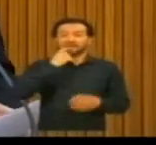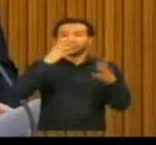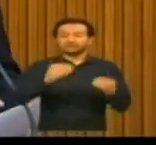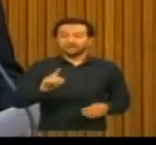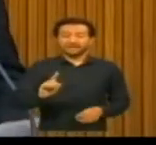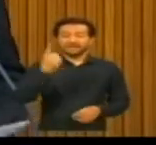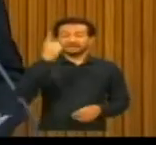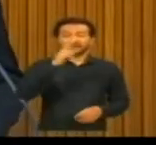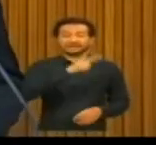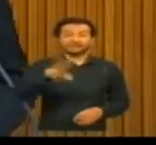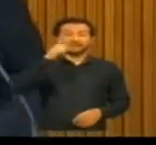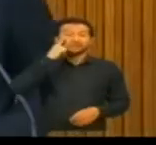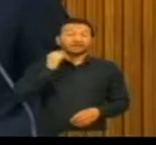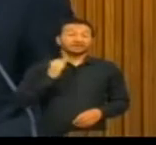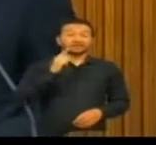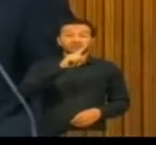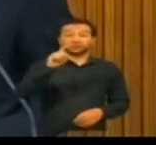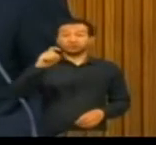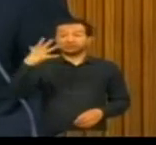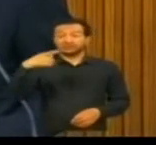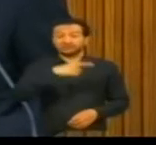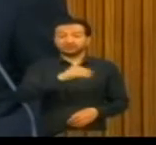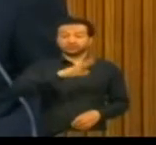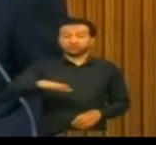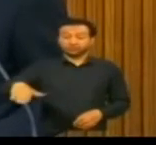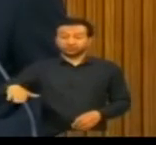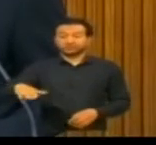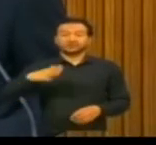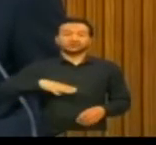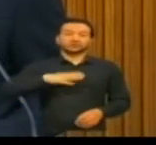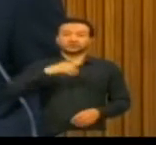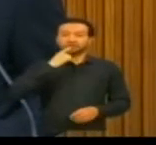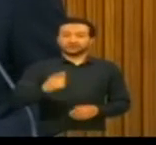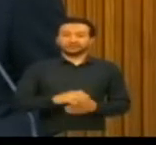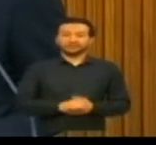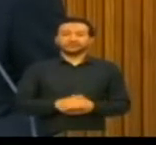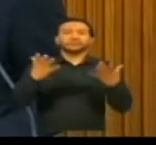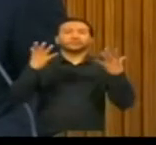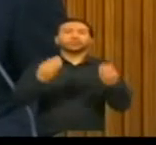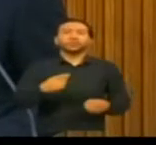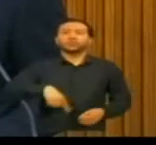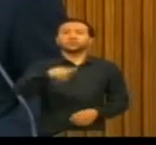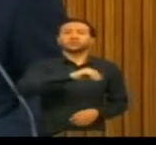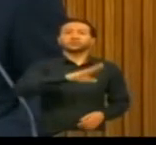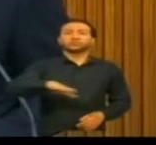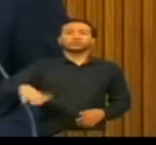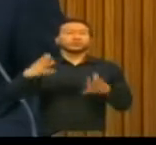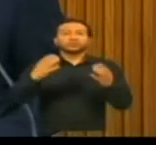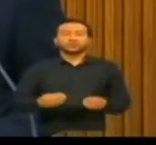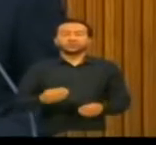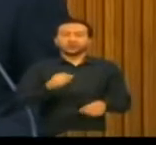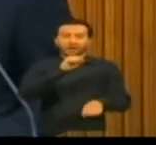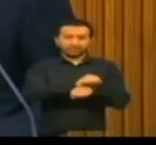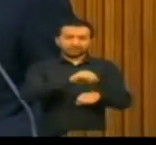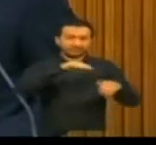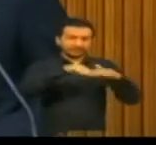kez 27 Mayıs 1995'te çocuklarımızı istiyoruz dediler. Ne oldu bunların çocukları? Gözaltına